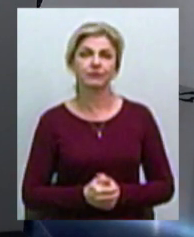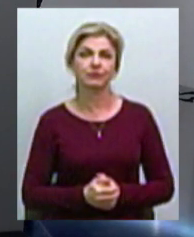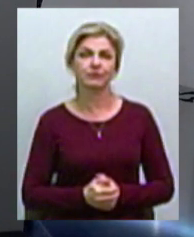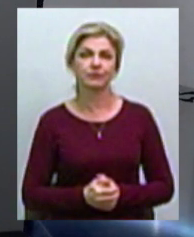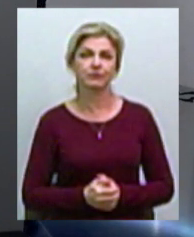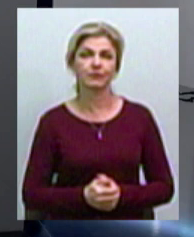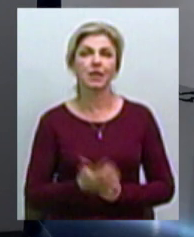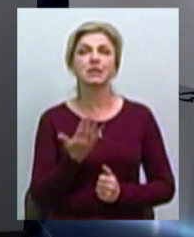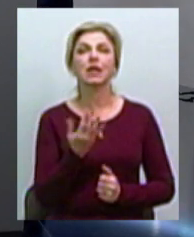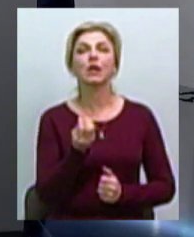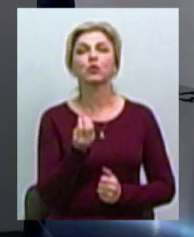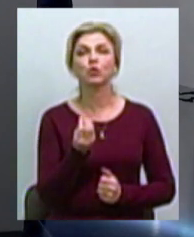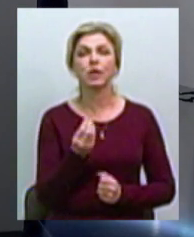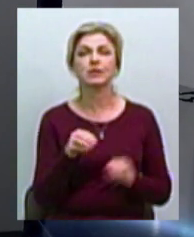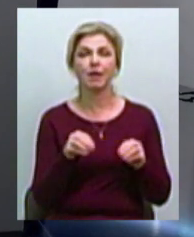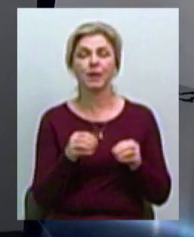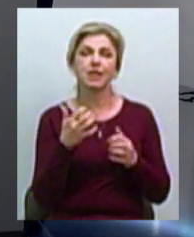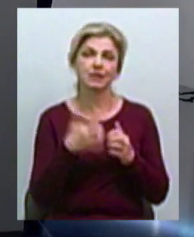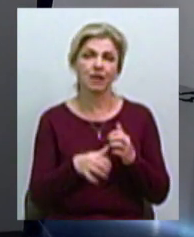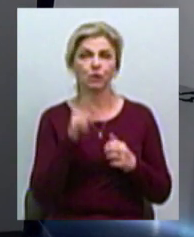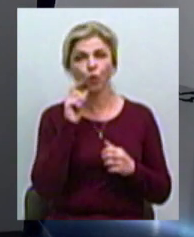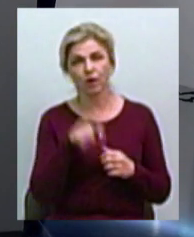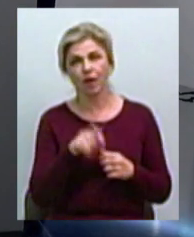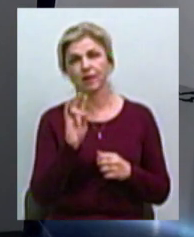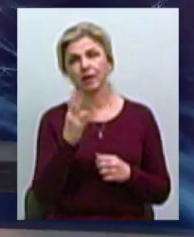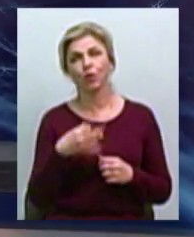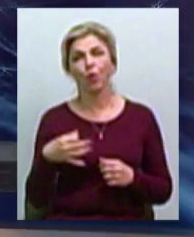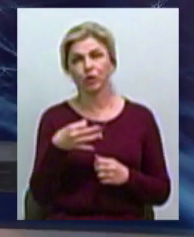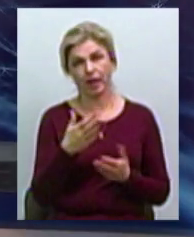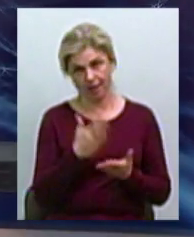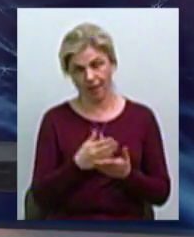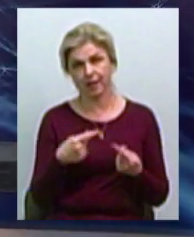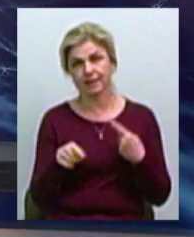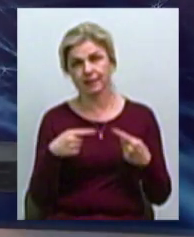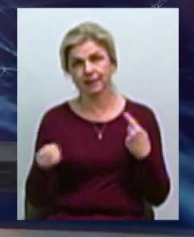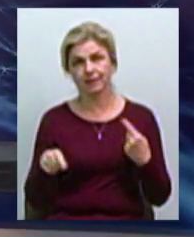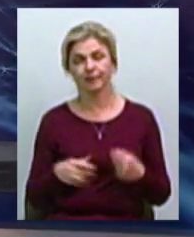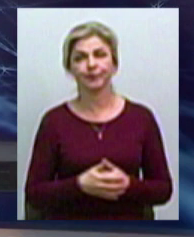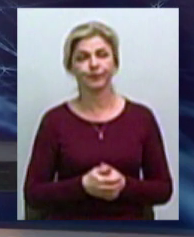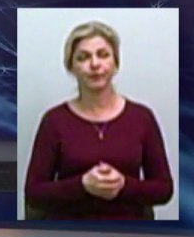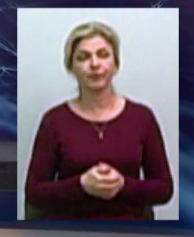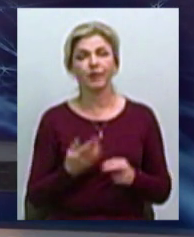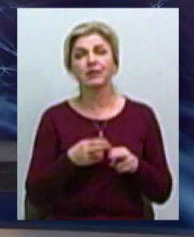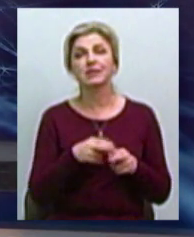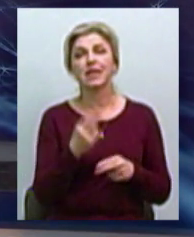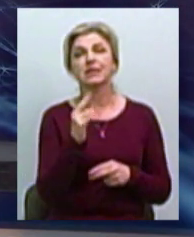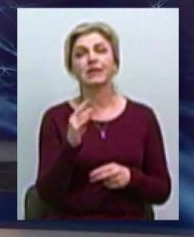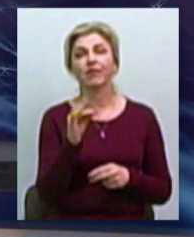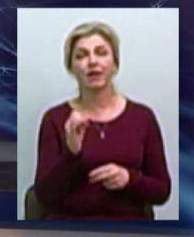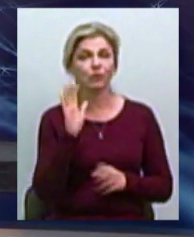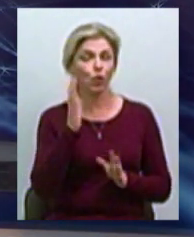Ну і скільки коштує земля в середньому по Україні і на Миколаївщині, якщо є різниця? Ну, це тільки цифри чорного ринку. Вважається,